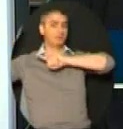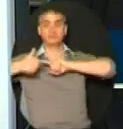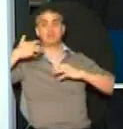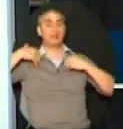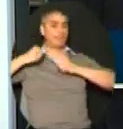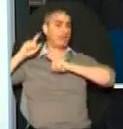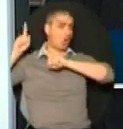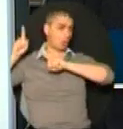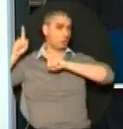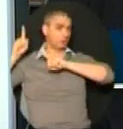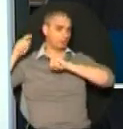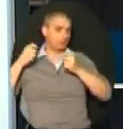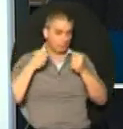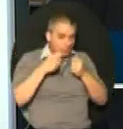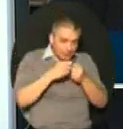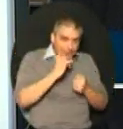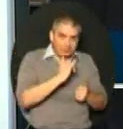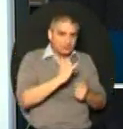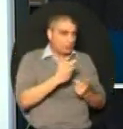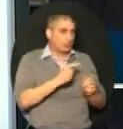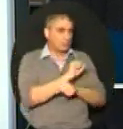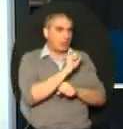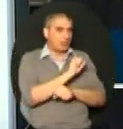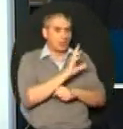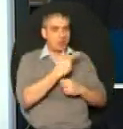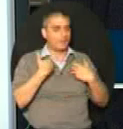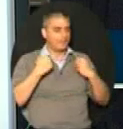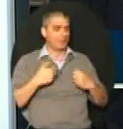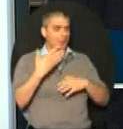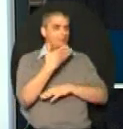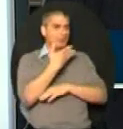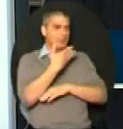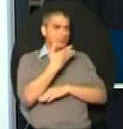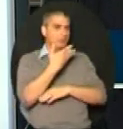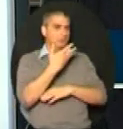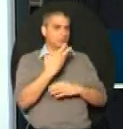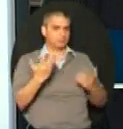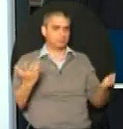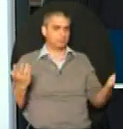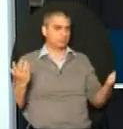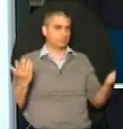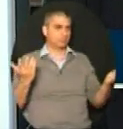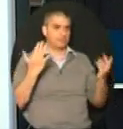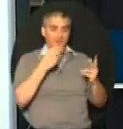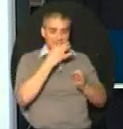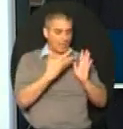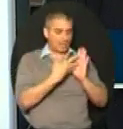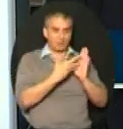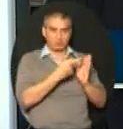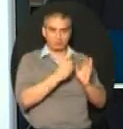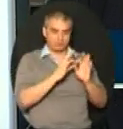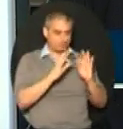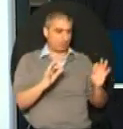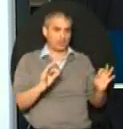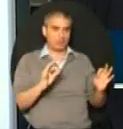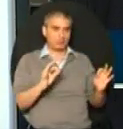ושר ביטחון, לגבי איזושהי טענה, לגבי ביטחון המדינה, כאשר חקירות כאלה